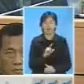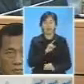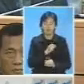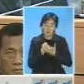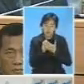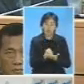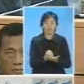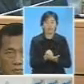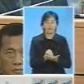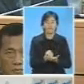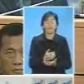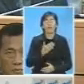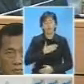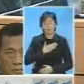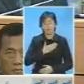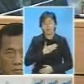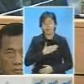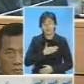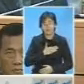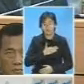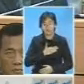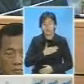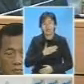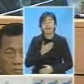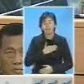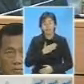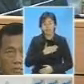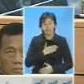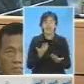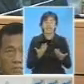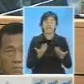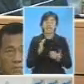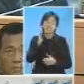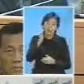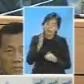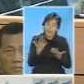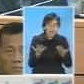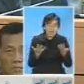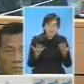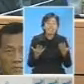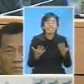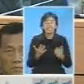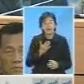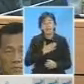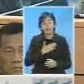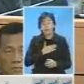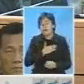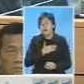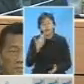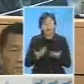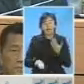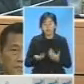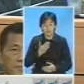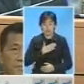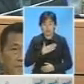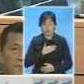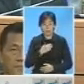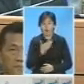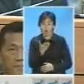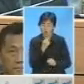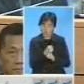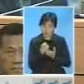ครับผมจะเป็นท่านเก่งหรือวันหน้าจะเป็นไอ้เก่งก็ช่างครับผมขอเพียงแต่ท่านนั้นช่วยท